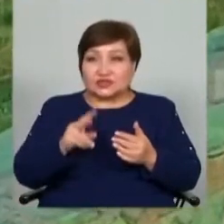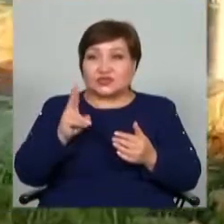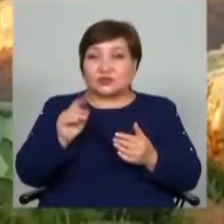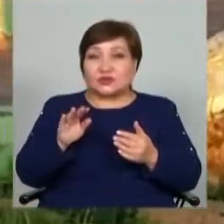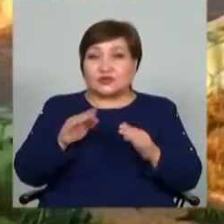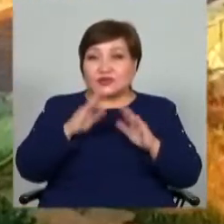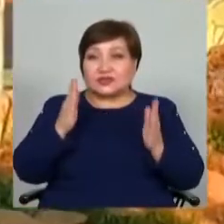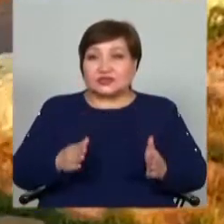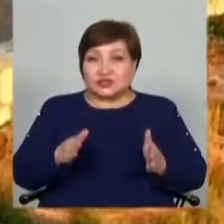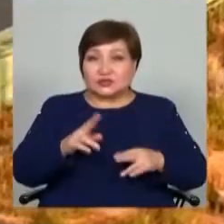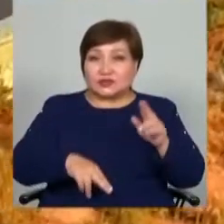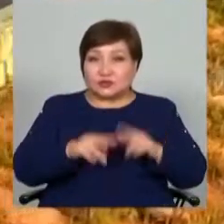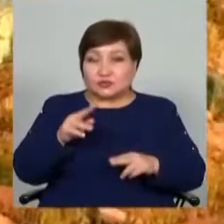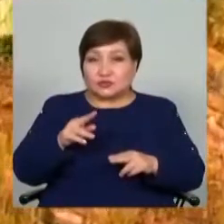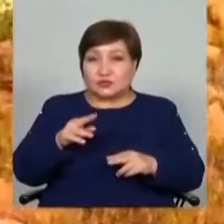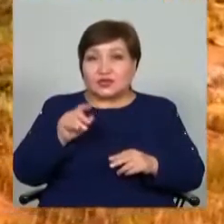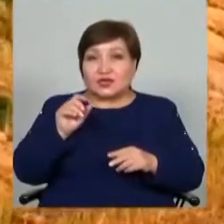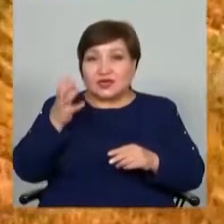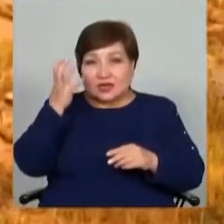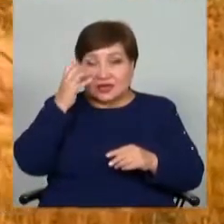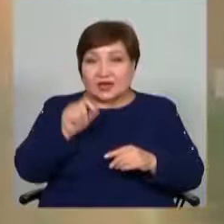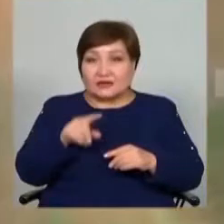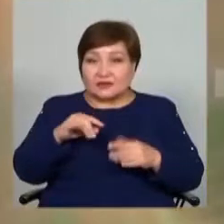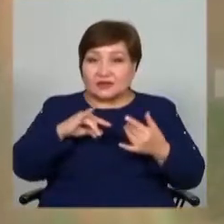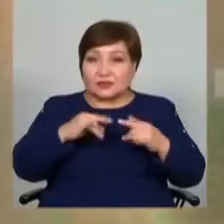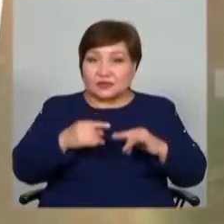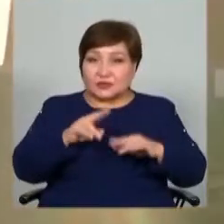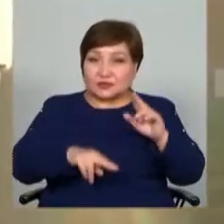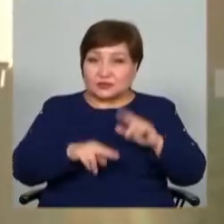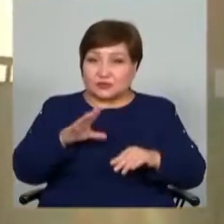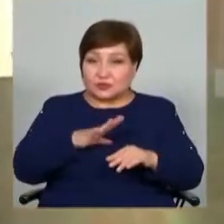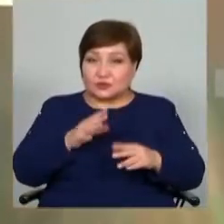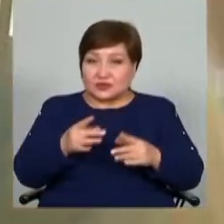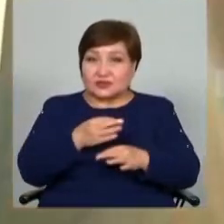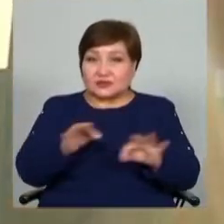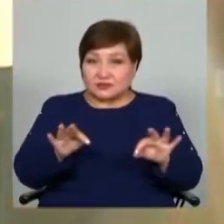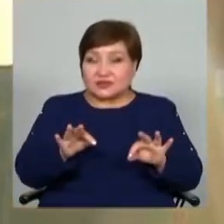сары алтын түсті кірпішпен тұрғызылды. Осылайша егемендік жылдарында тарихи тұлғалардың есімі ұлықталды.